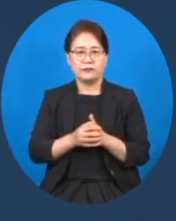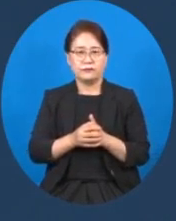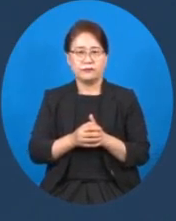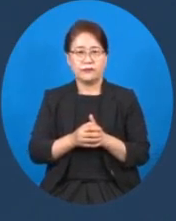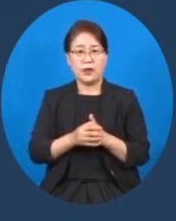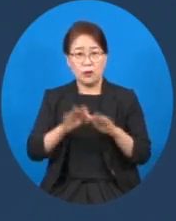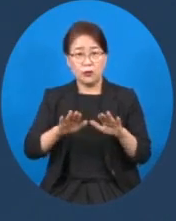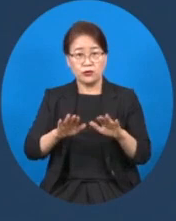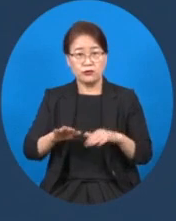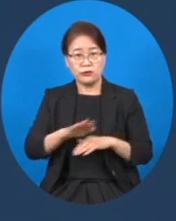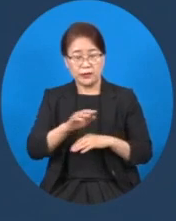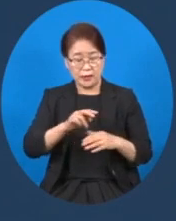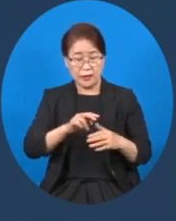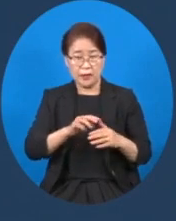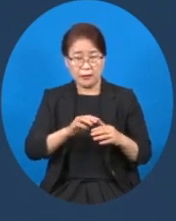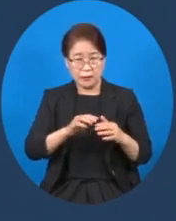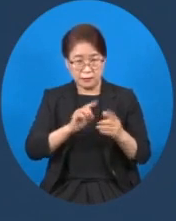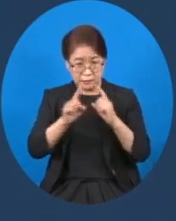자, 오늘 우리가 읽은 말씀은요,